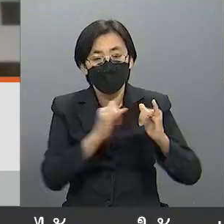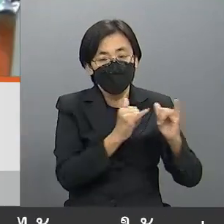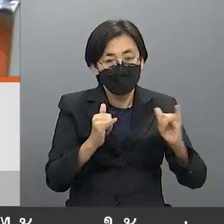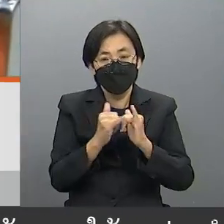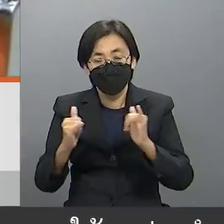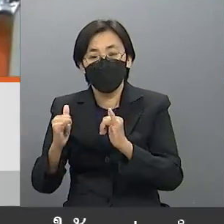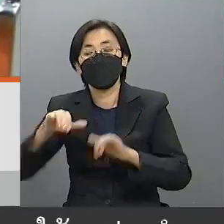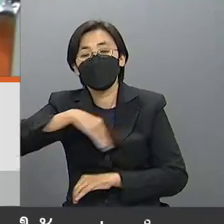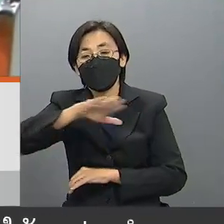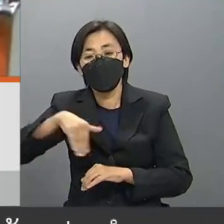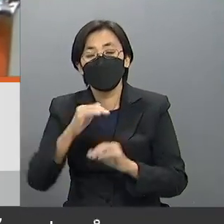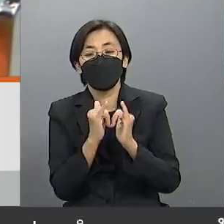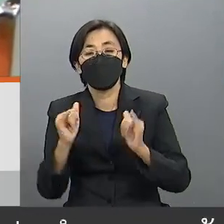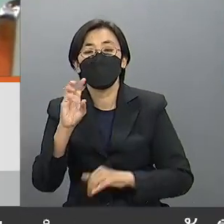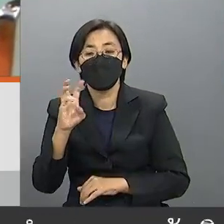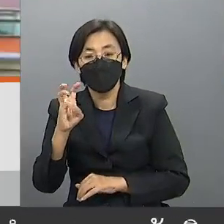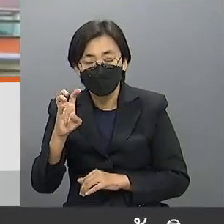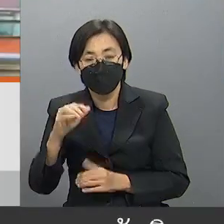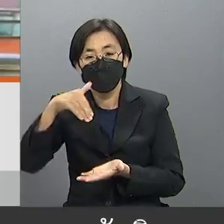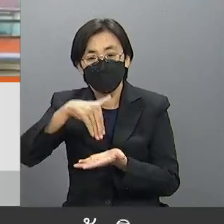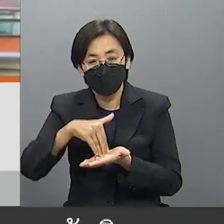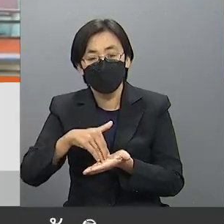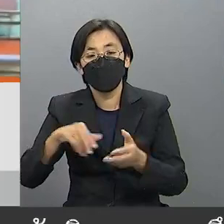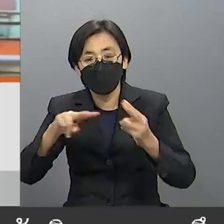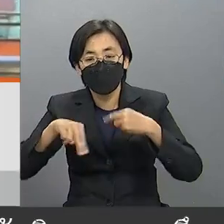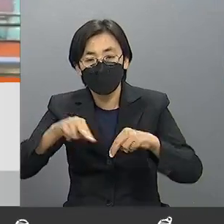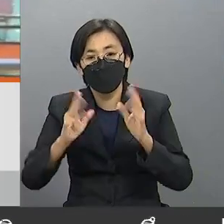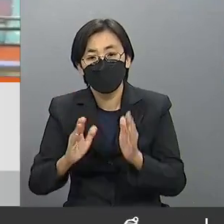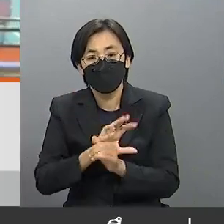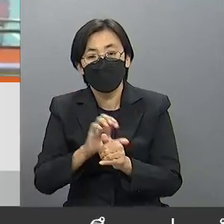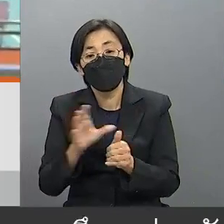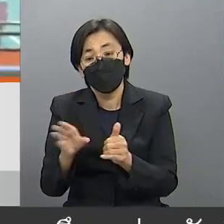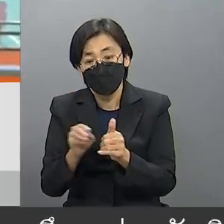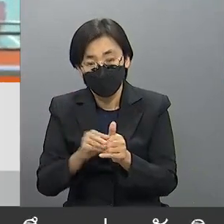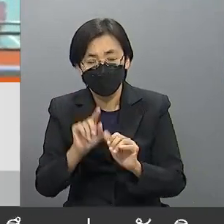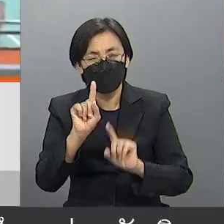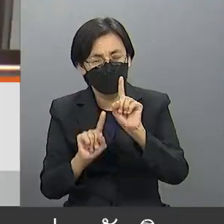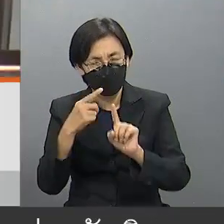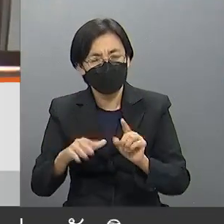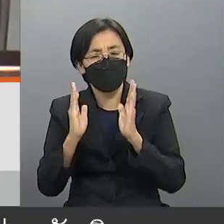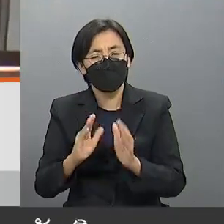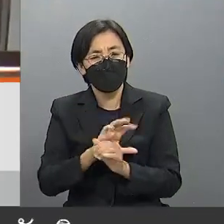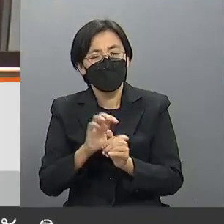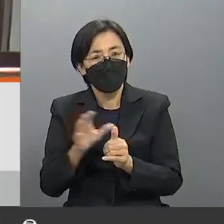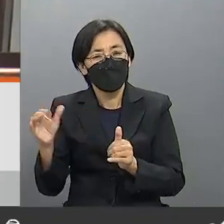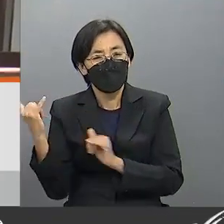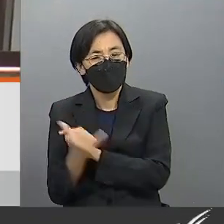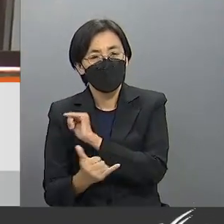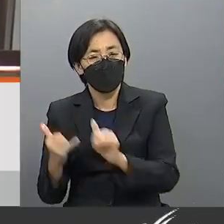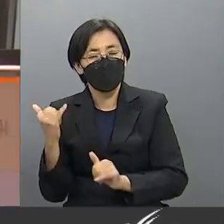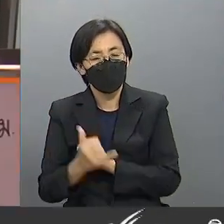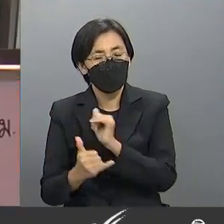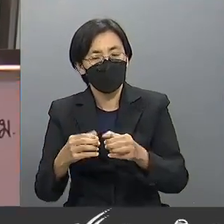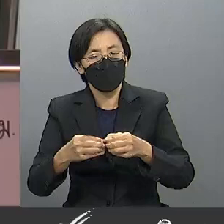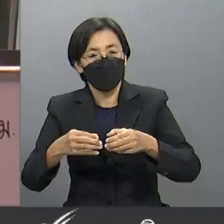เป็นศูนย์รวมการรักษาผู้ป่วยโควิด-19 หลังประเมินแล้วว่าจะมีจำนวนผู้ป่วยเข้ามารักษาในพื้นที่มากขึ้นโดยเฉพา